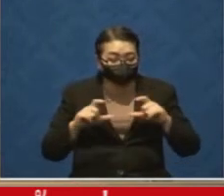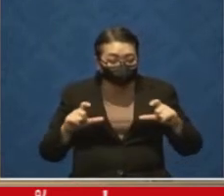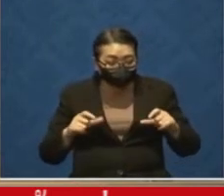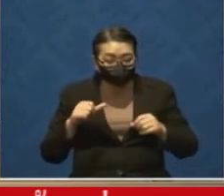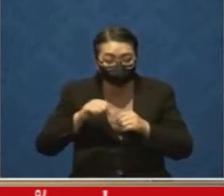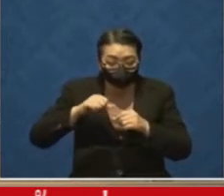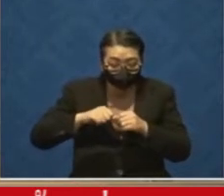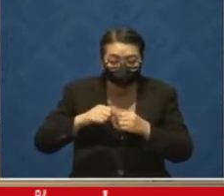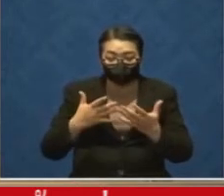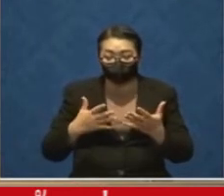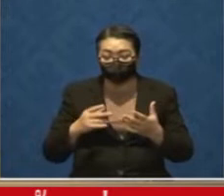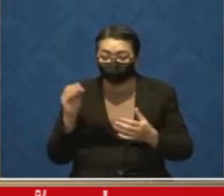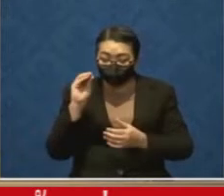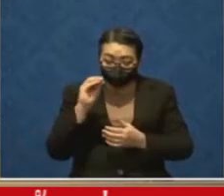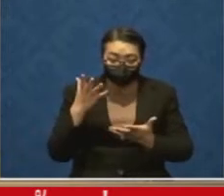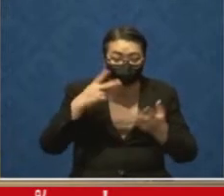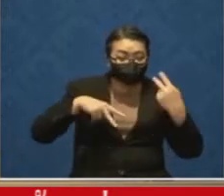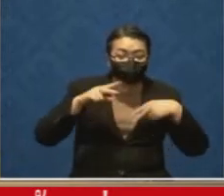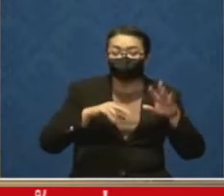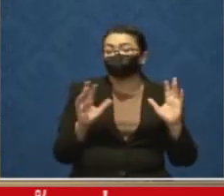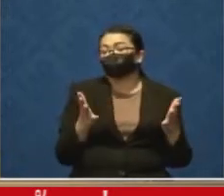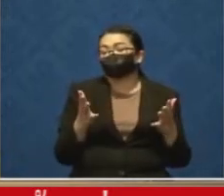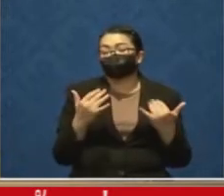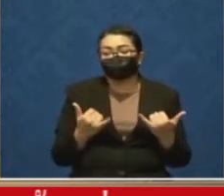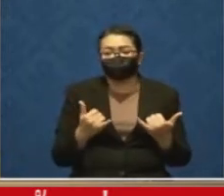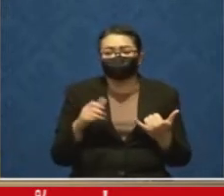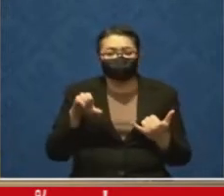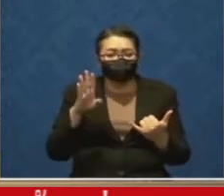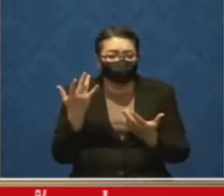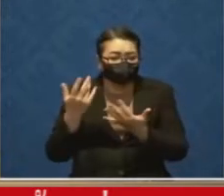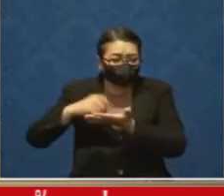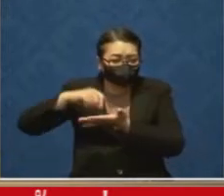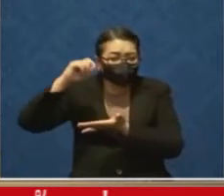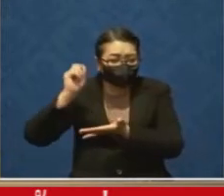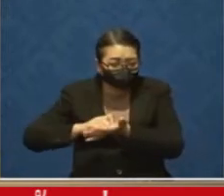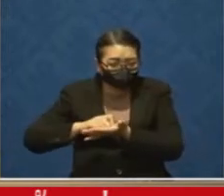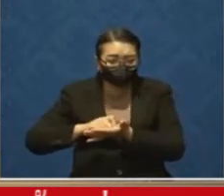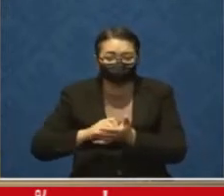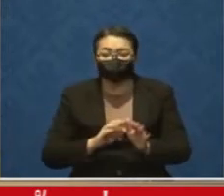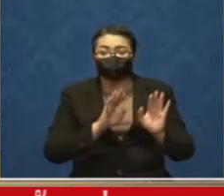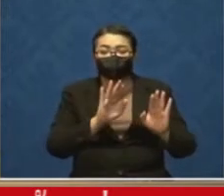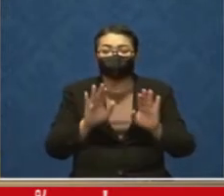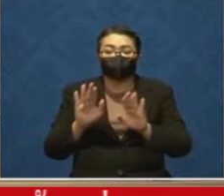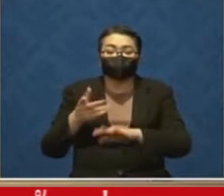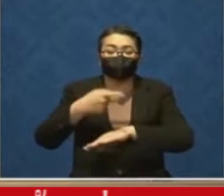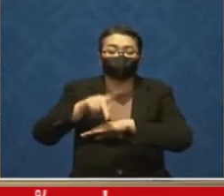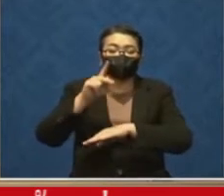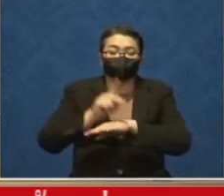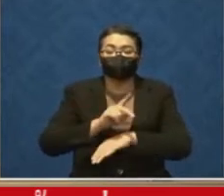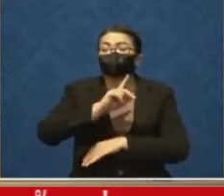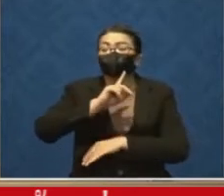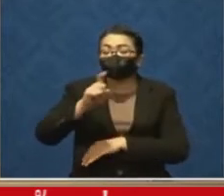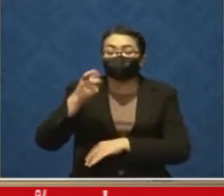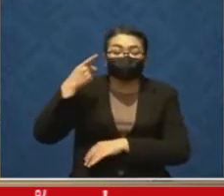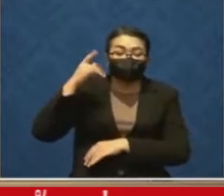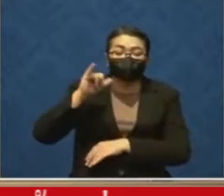จะไปตวจสาร Mac Marker ได้เลยครับสองบิษัทนี้นะครับ กำลงลอจะเซ็สัญญาผมฝากท่านประทานถามท